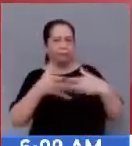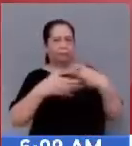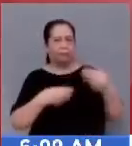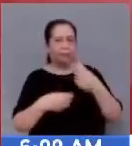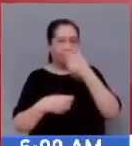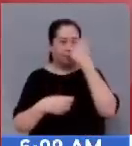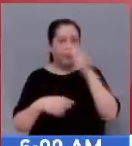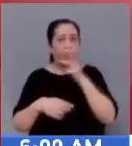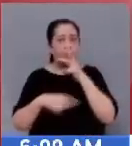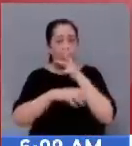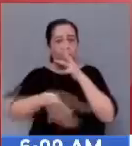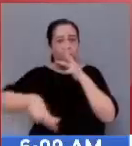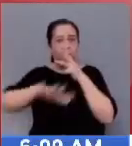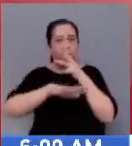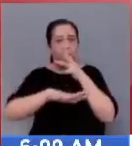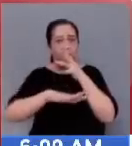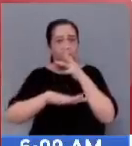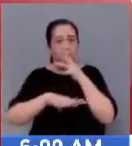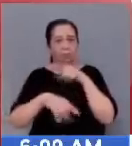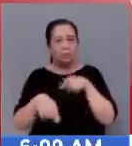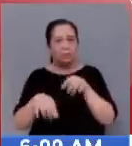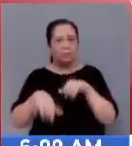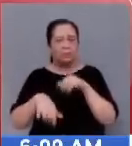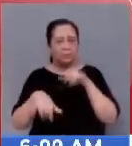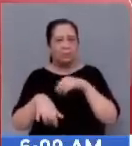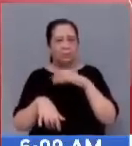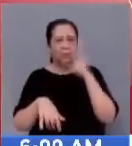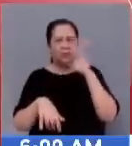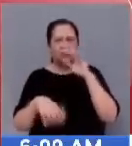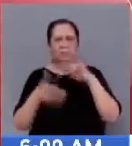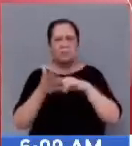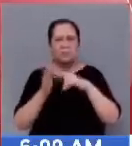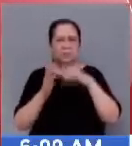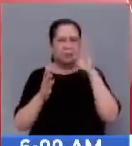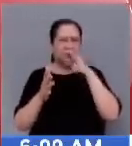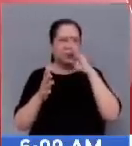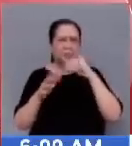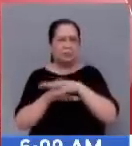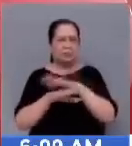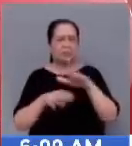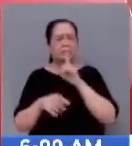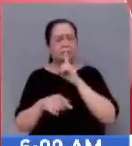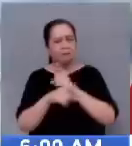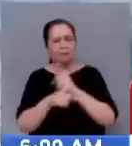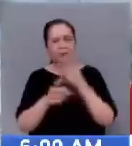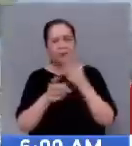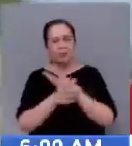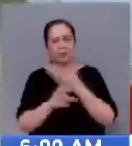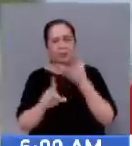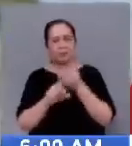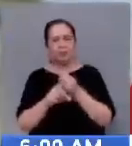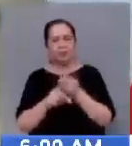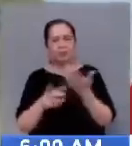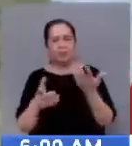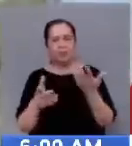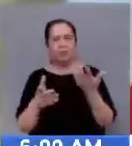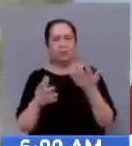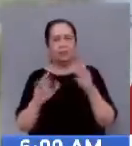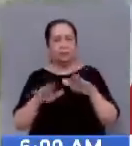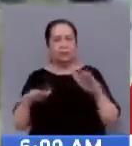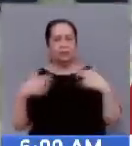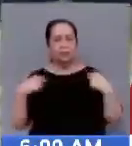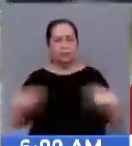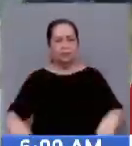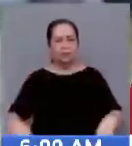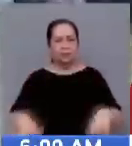to, mapapanis po ito. Pagpanis po nito, apektado po sa bata. Dahil hindi po dumadaloy. Hindi po dadaloy. So sinasabi nyo, napapanis